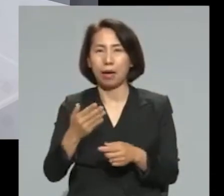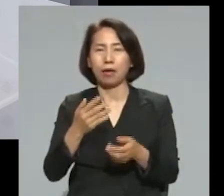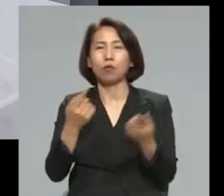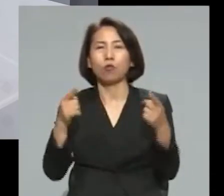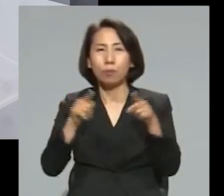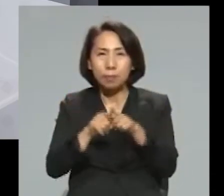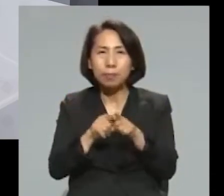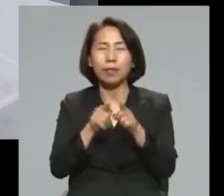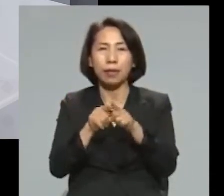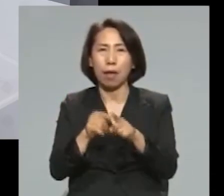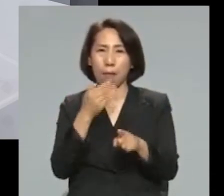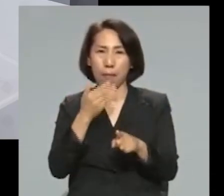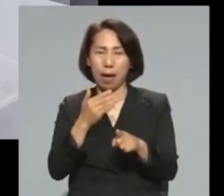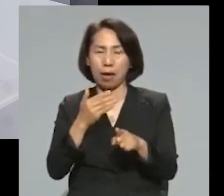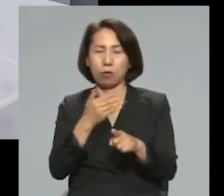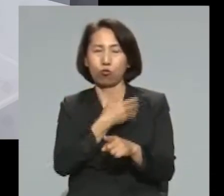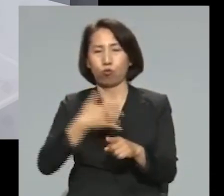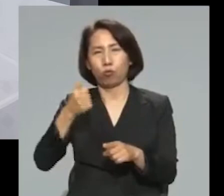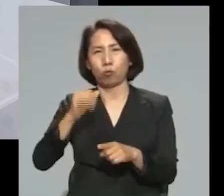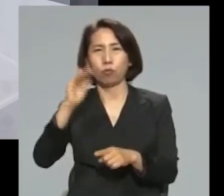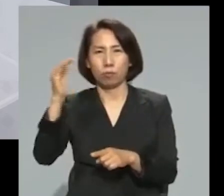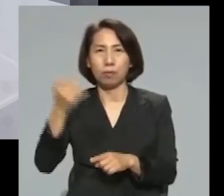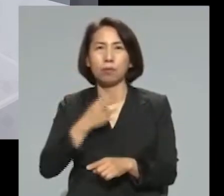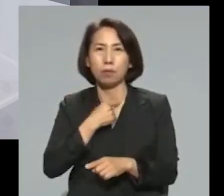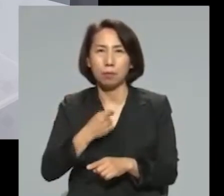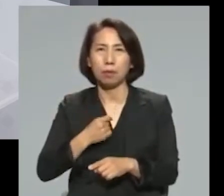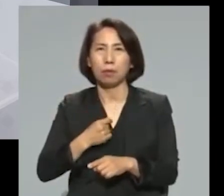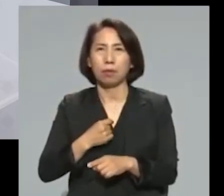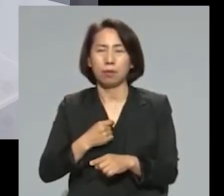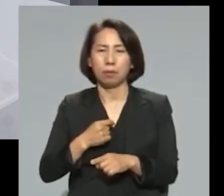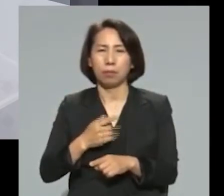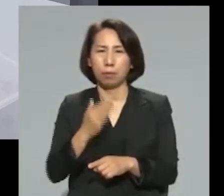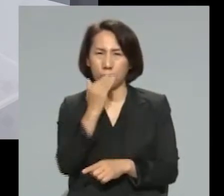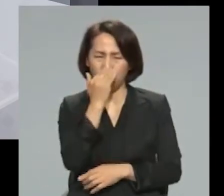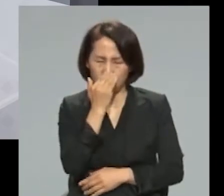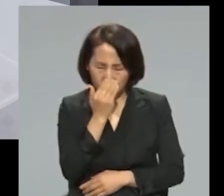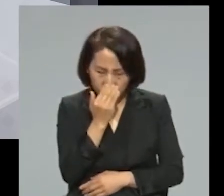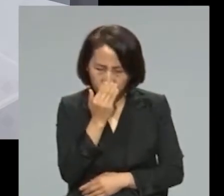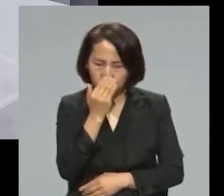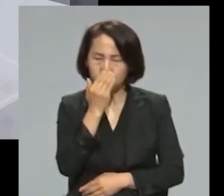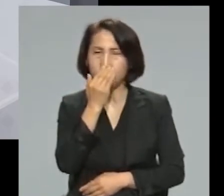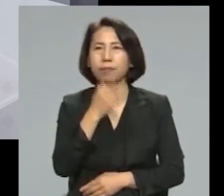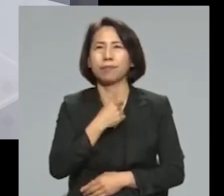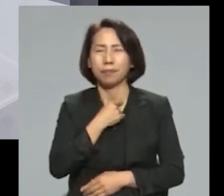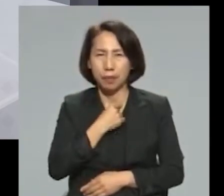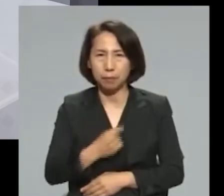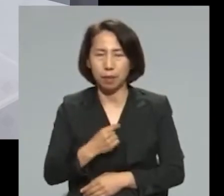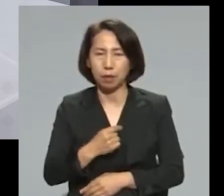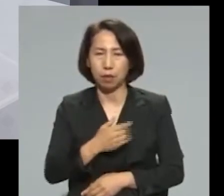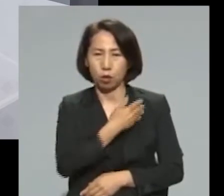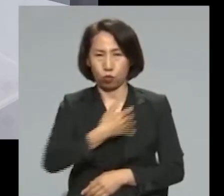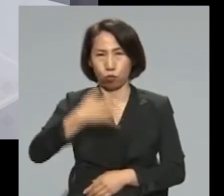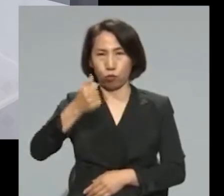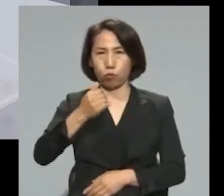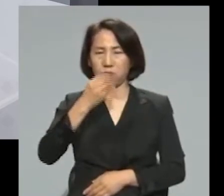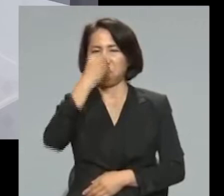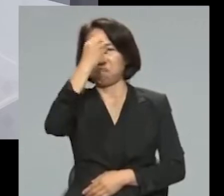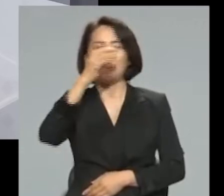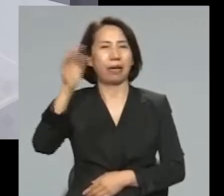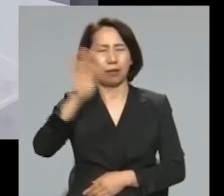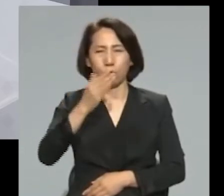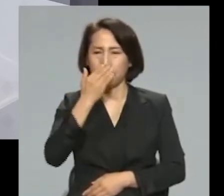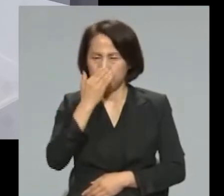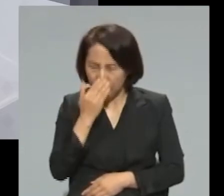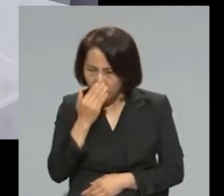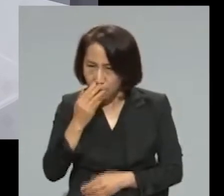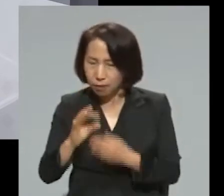동행하는 군수가 되겠습니다. 한없이 낮아지겠습니다. 군수가 낮아지면 군민의